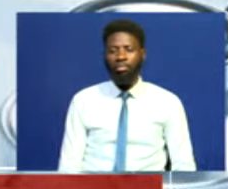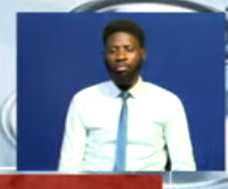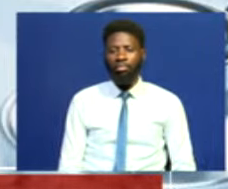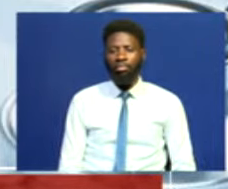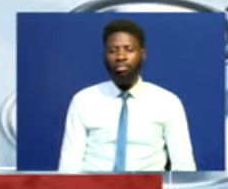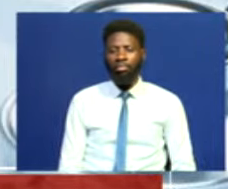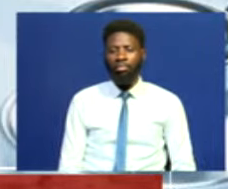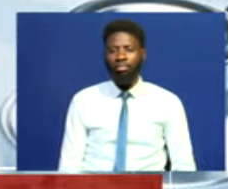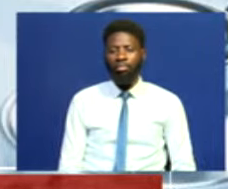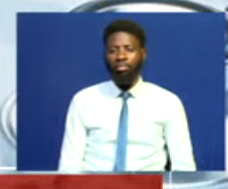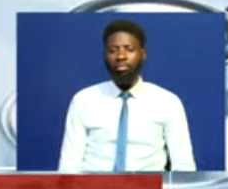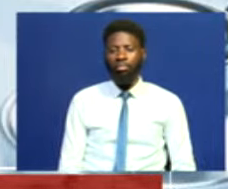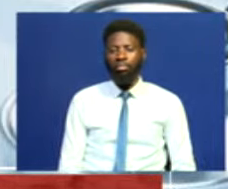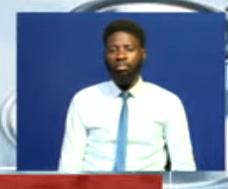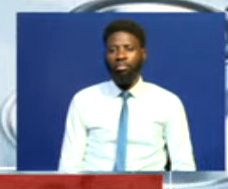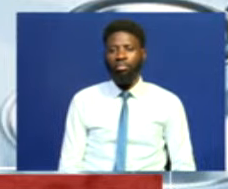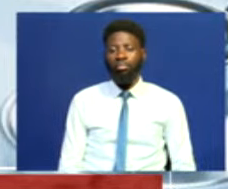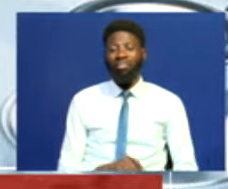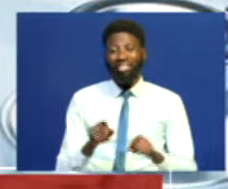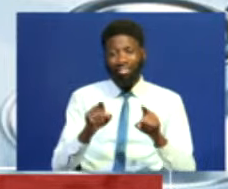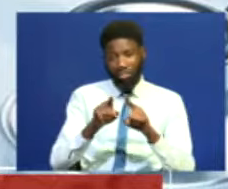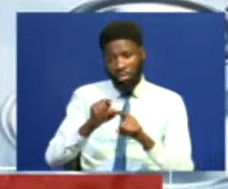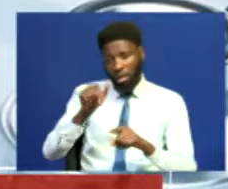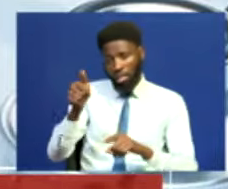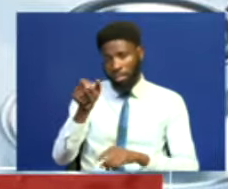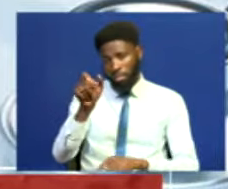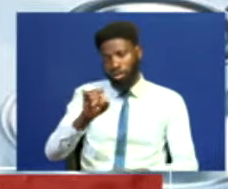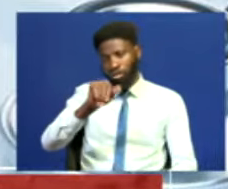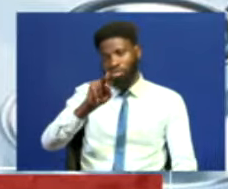0716727012, au Jane Gidere nambari ya simu